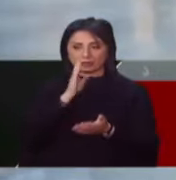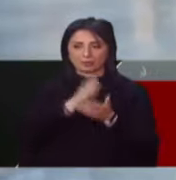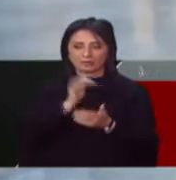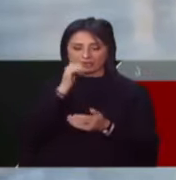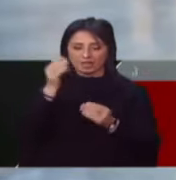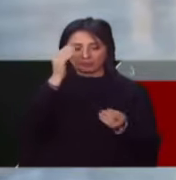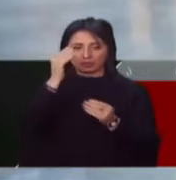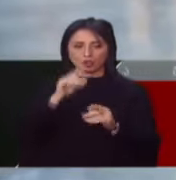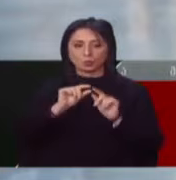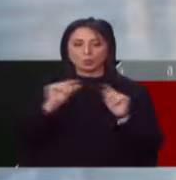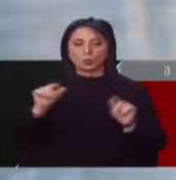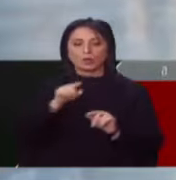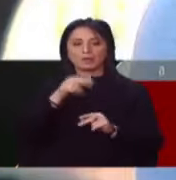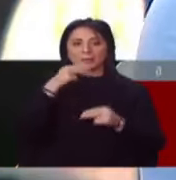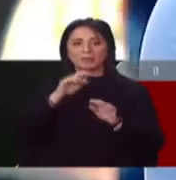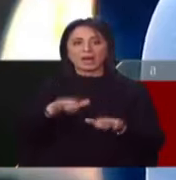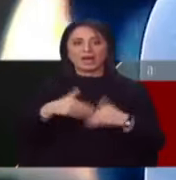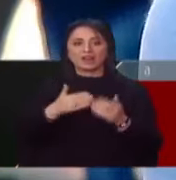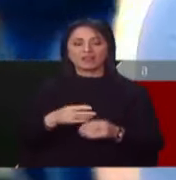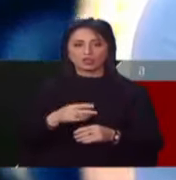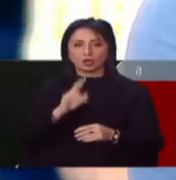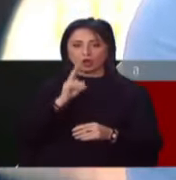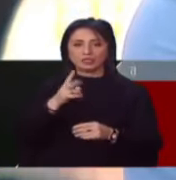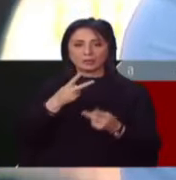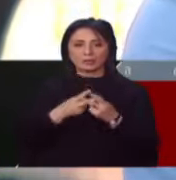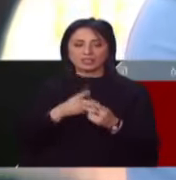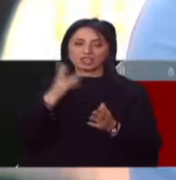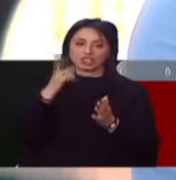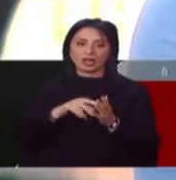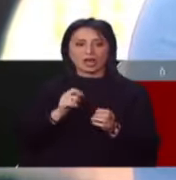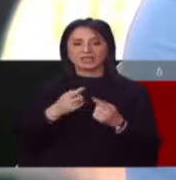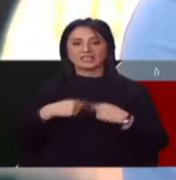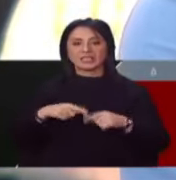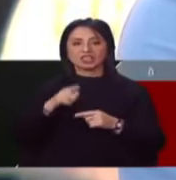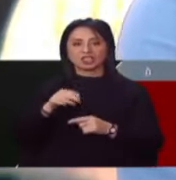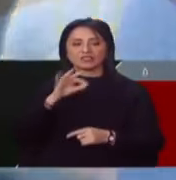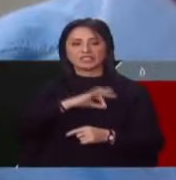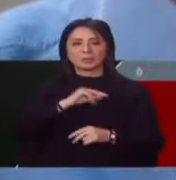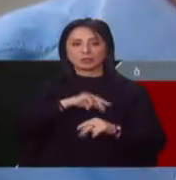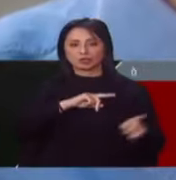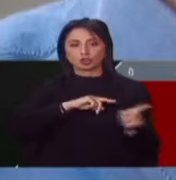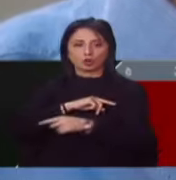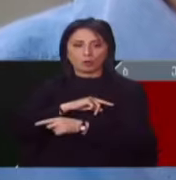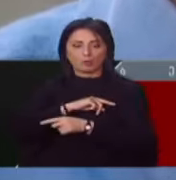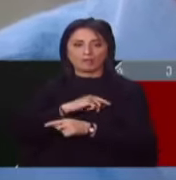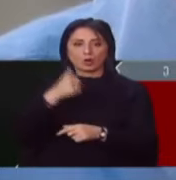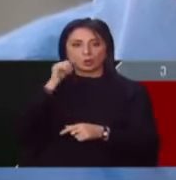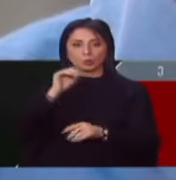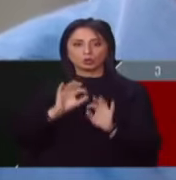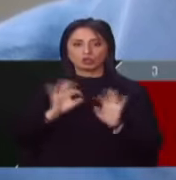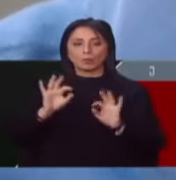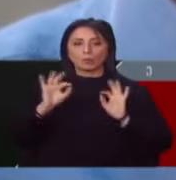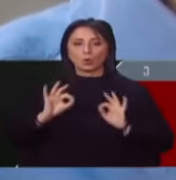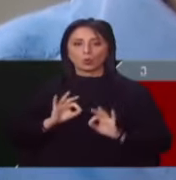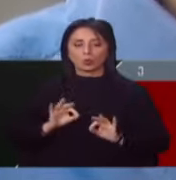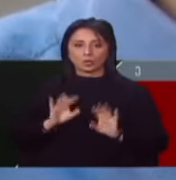ხვალი მსჯელებს, მუხლი, რომლითაც მათ ბრალი ედებათ, ორ წლამდე პატიმრობას, ჯარიმას ან საზოგადოებისთვის სასარგებლო შრომას ითვალისწინებს. კუშინ გავრცელა